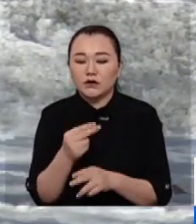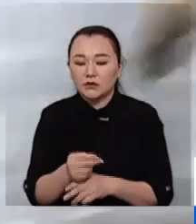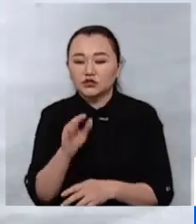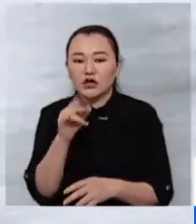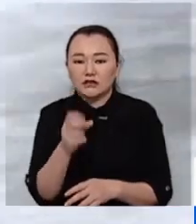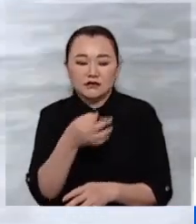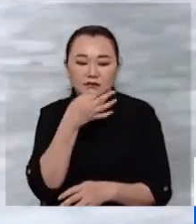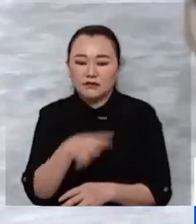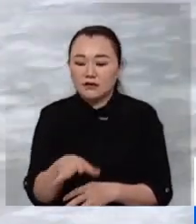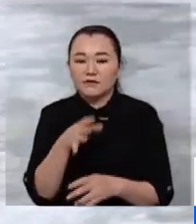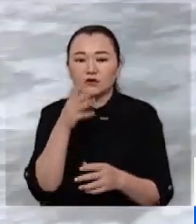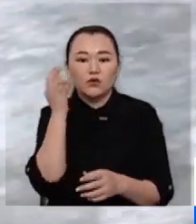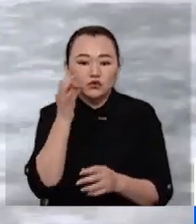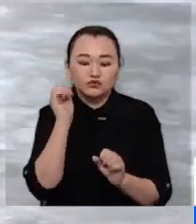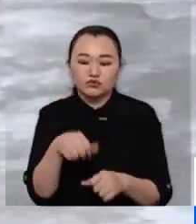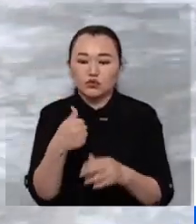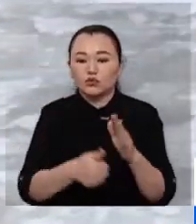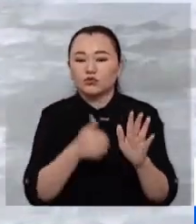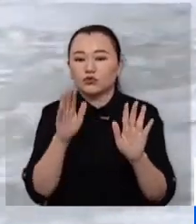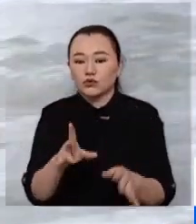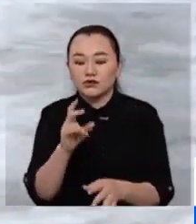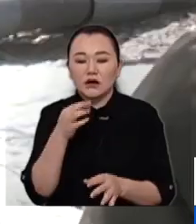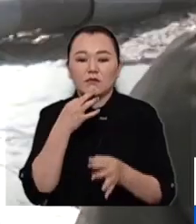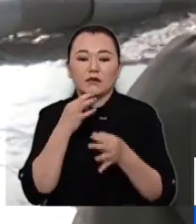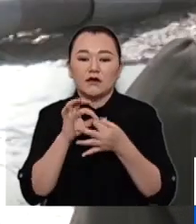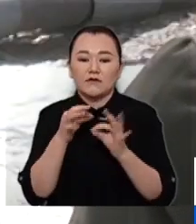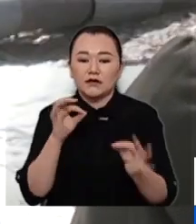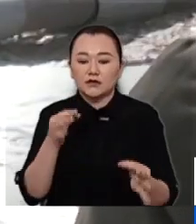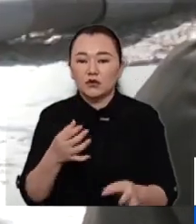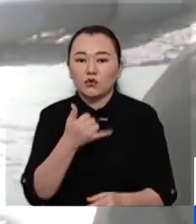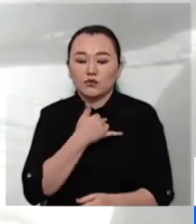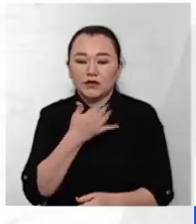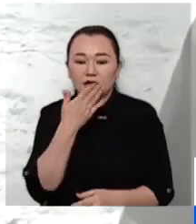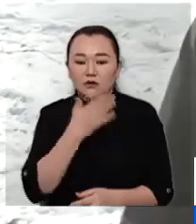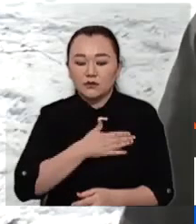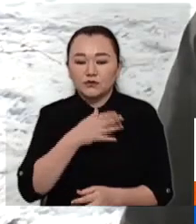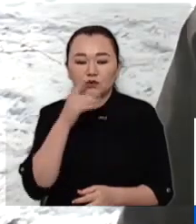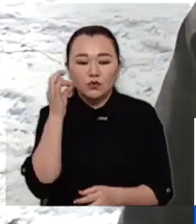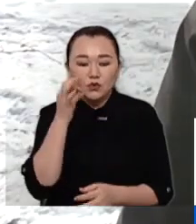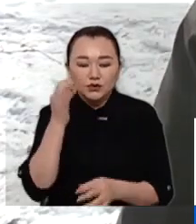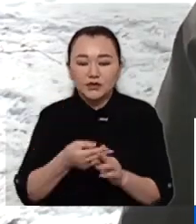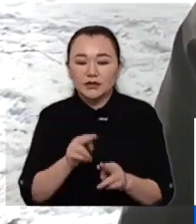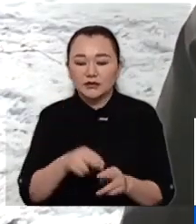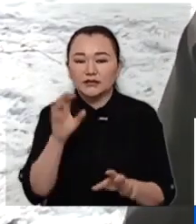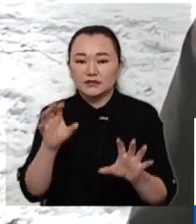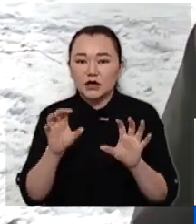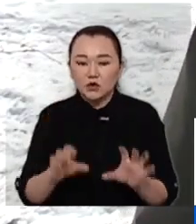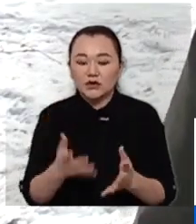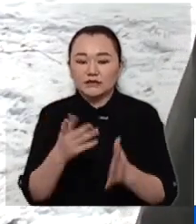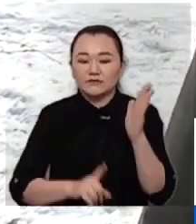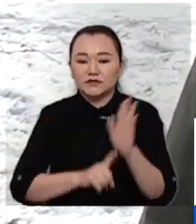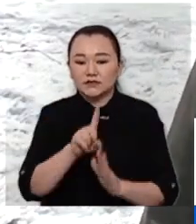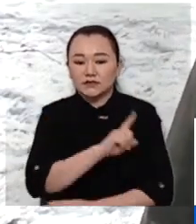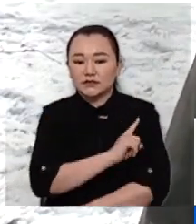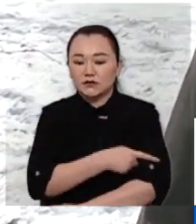по нраву. К примеру, что кошек можно выгуливать только на поводке. Есть у меня любимчик кот. Если этот закон вступит в